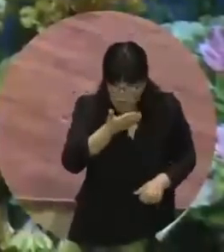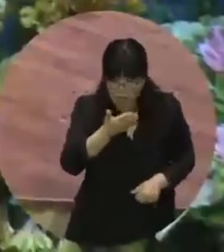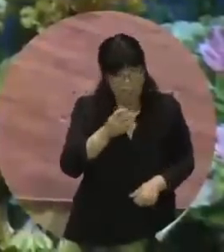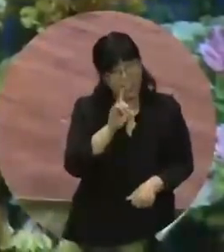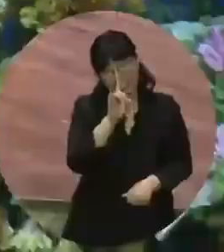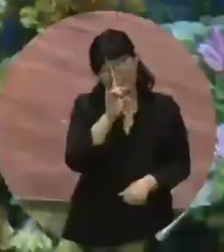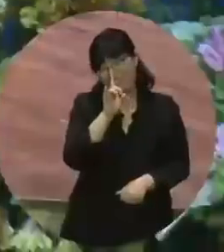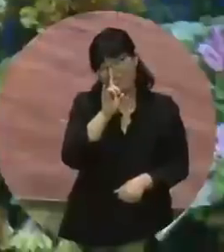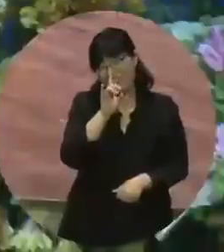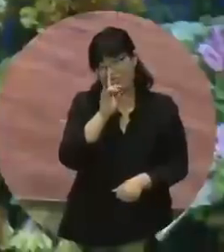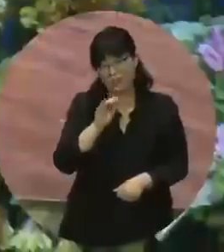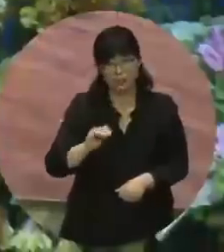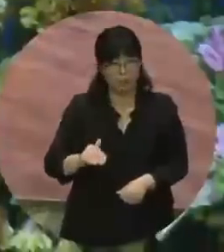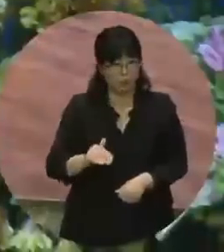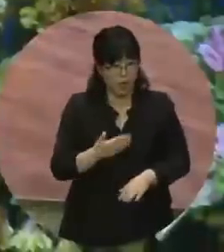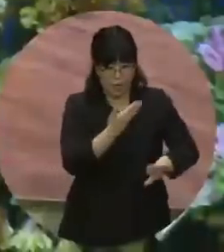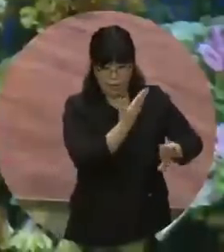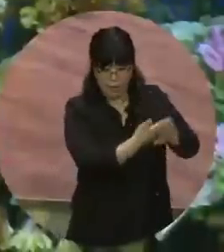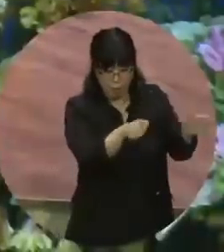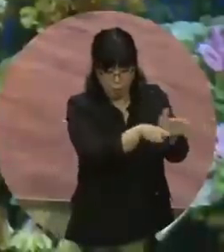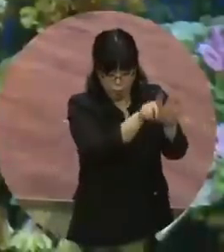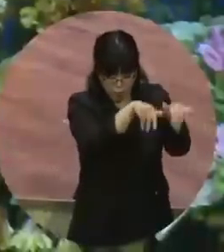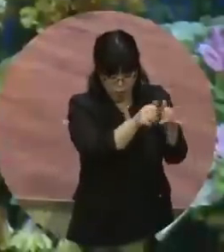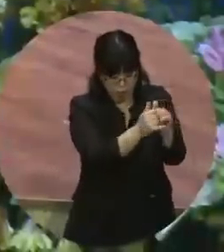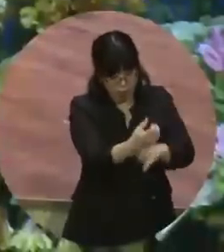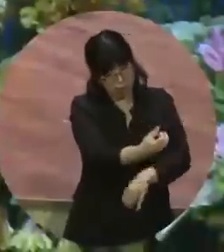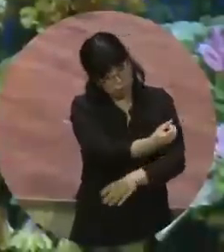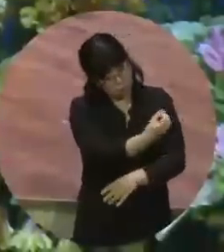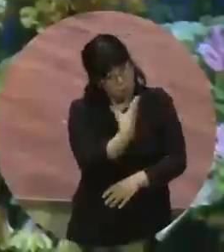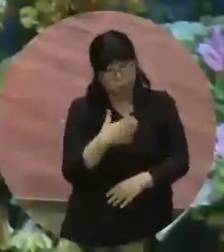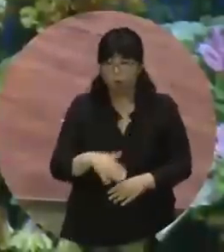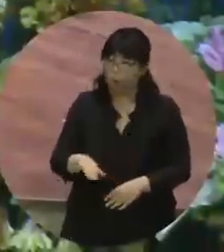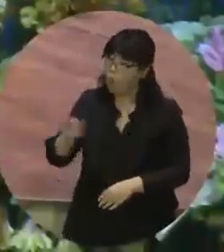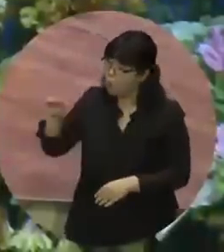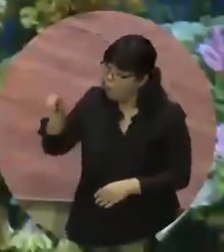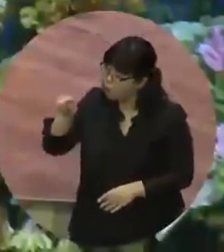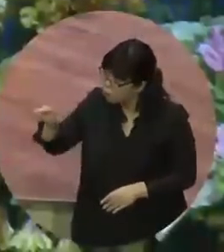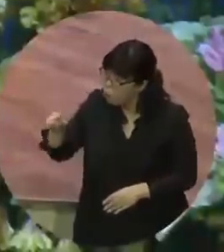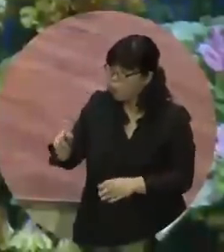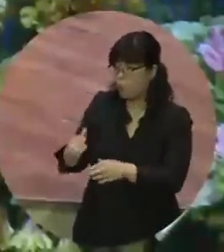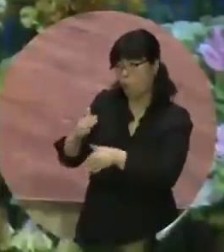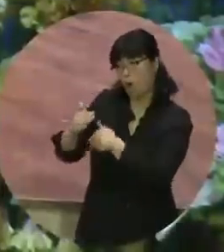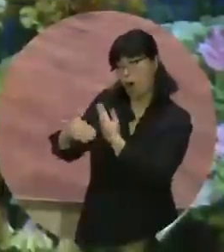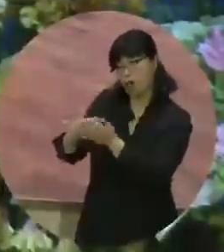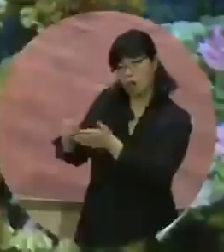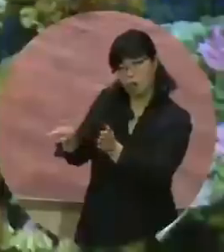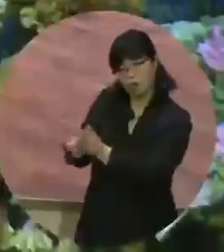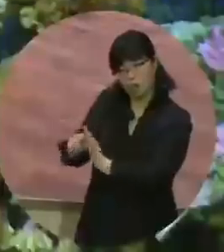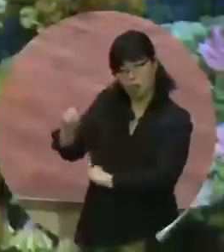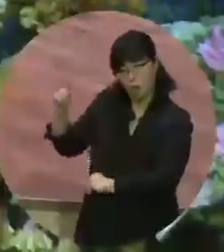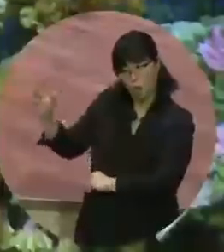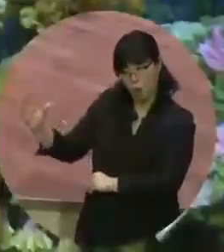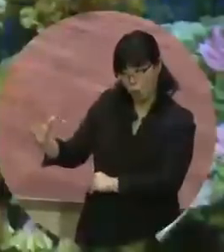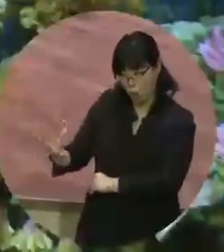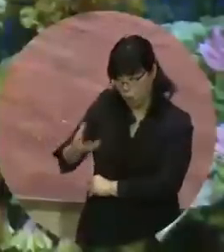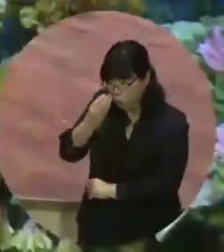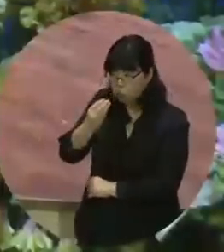사람 멋지다. 내가 이야기하잖아요. 불신자들이 절대 바보도 좀 얻어먹지 마세요. 어디 가든